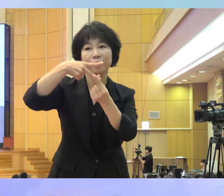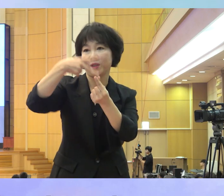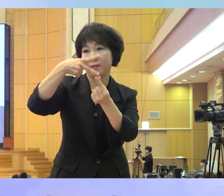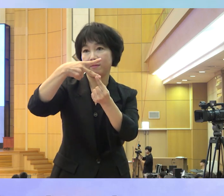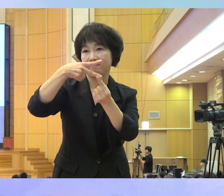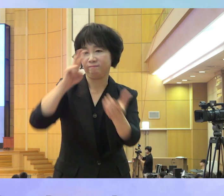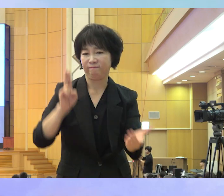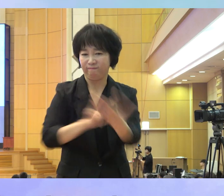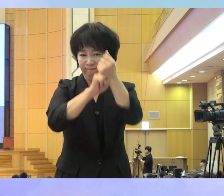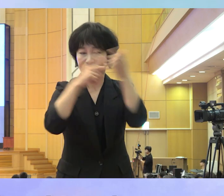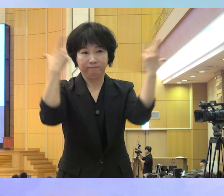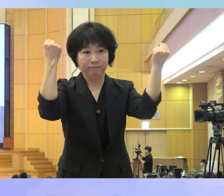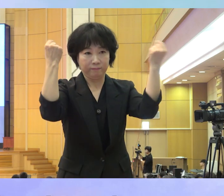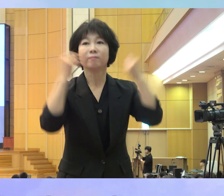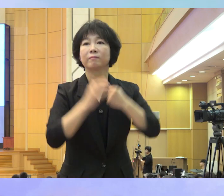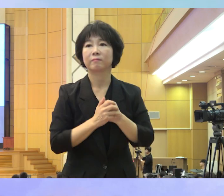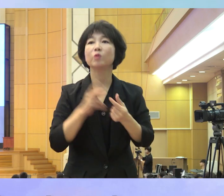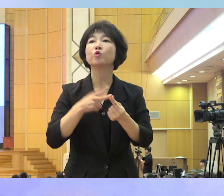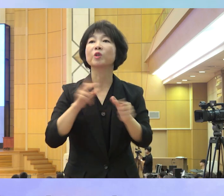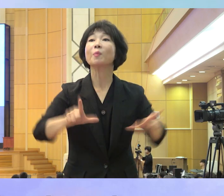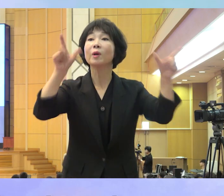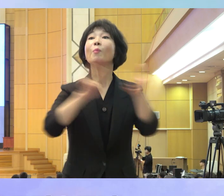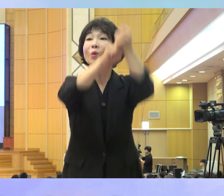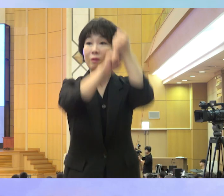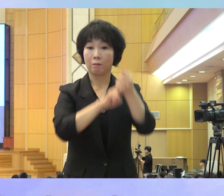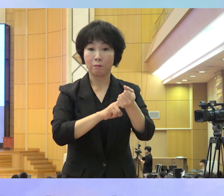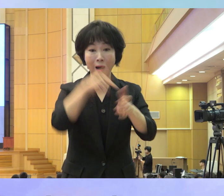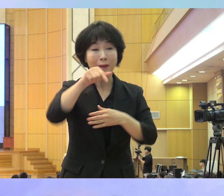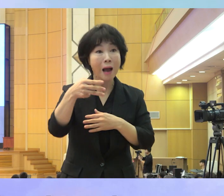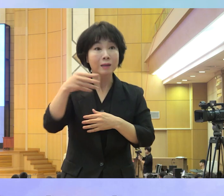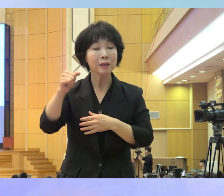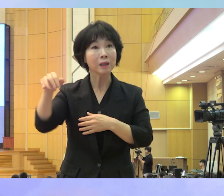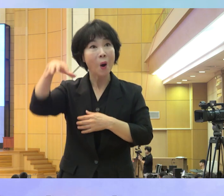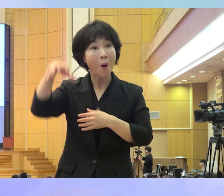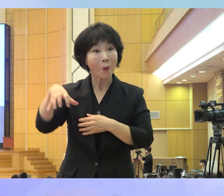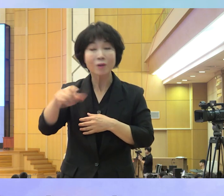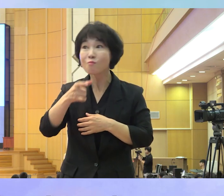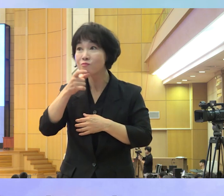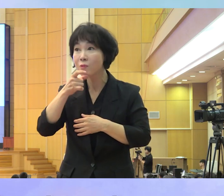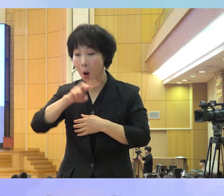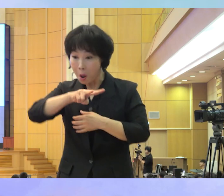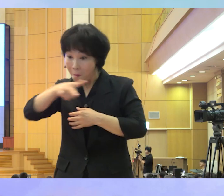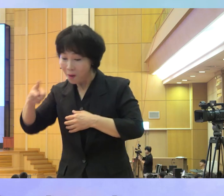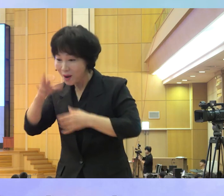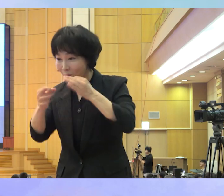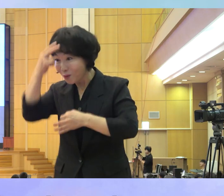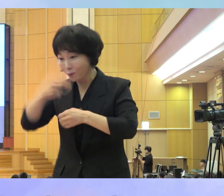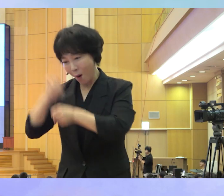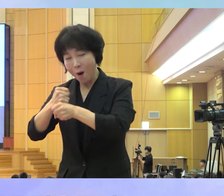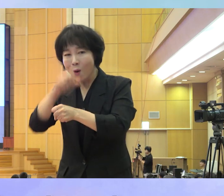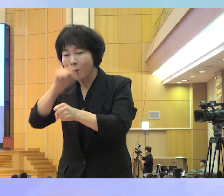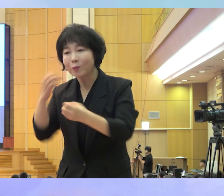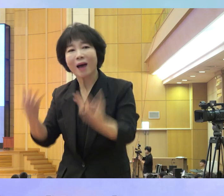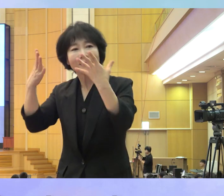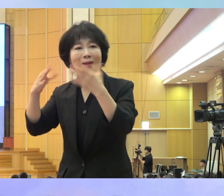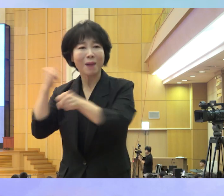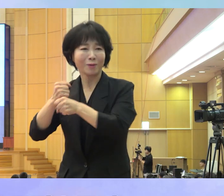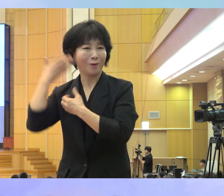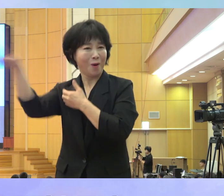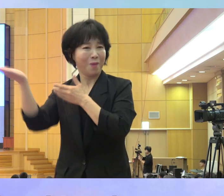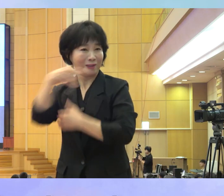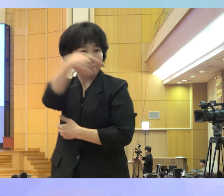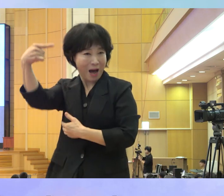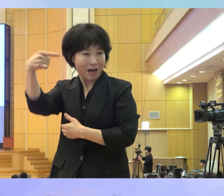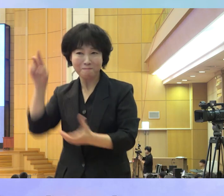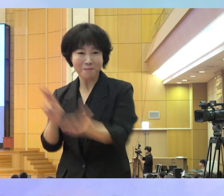번째 표적이니라. 그래서 갈릴리 가나에 물을 포도주 되게 해서 좋은 잔치 되게 한 것이